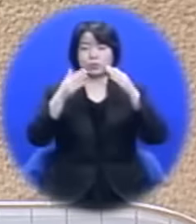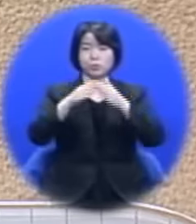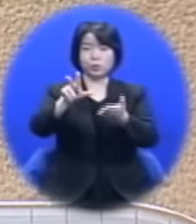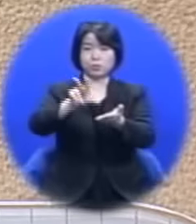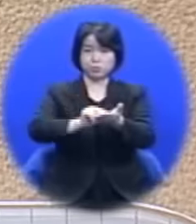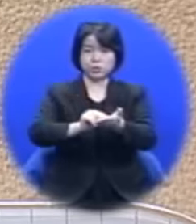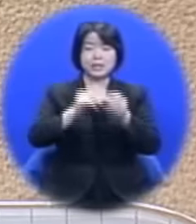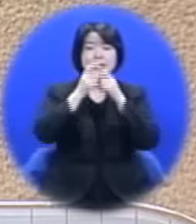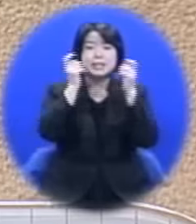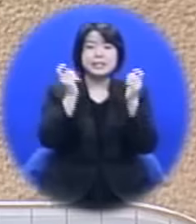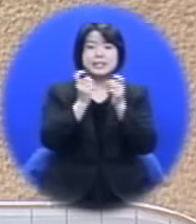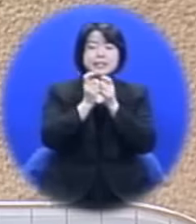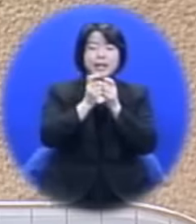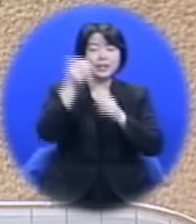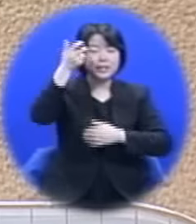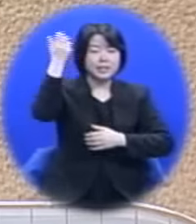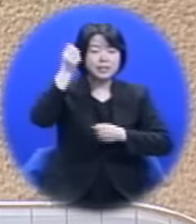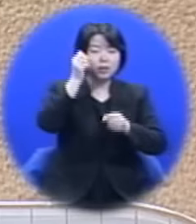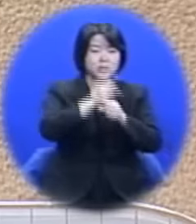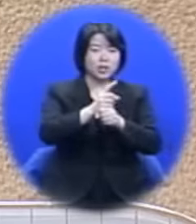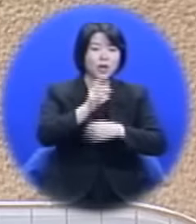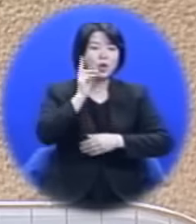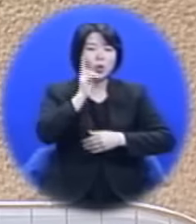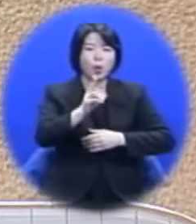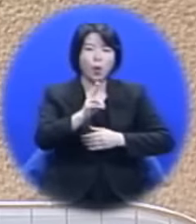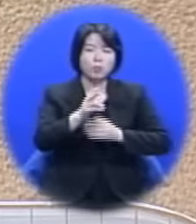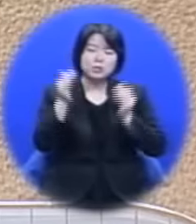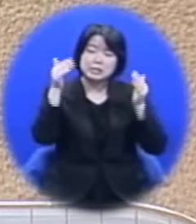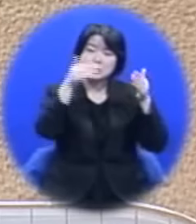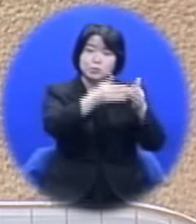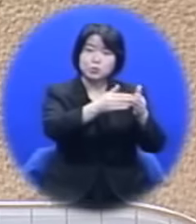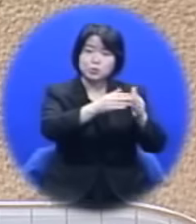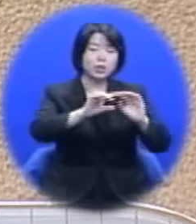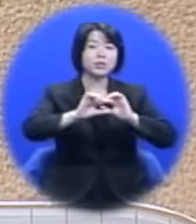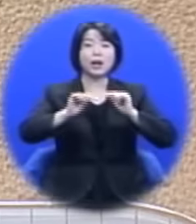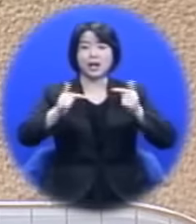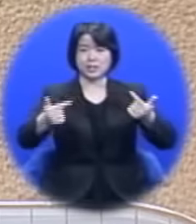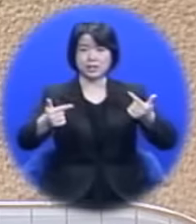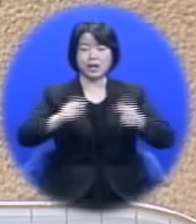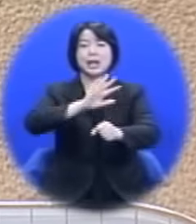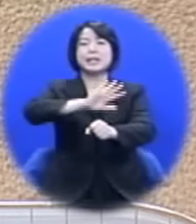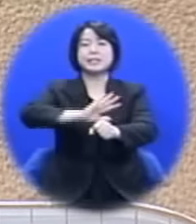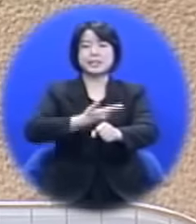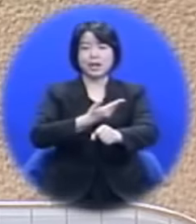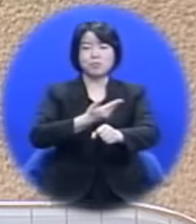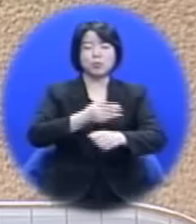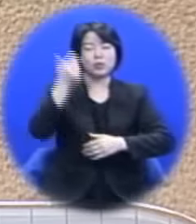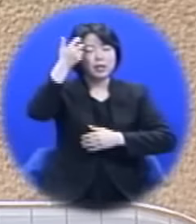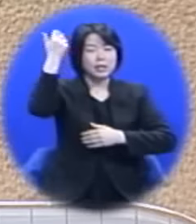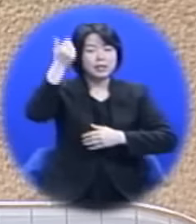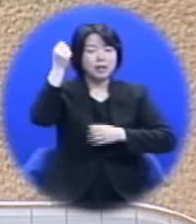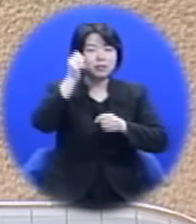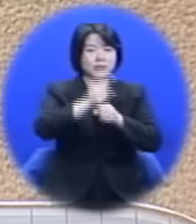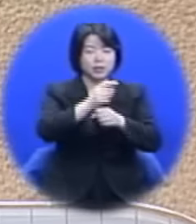개인적인 영성에 너무 지중해서 아니고 잘못된 영성에 빠져 있기